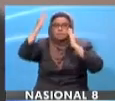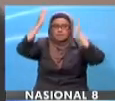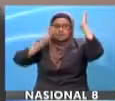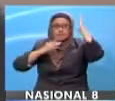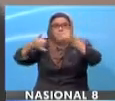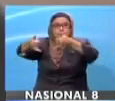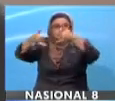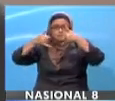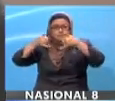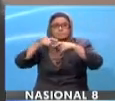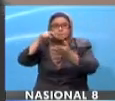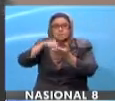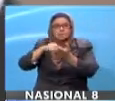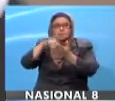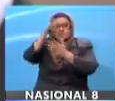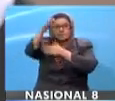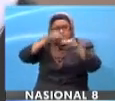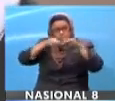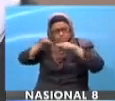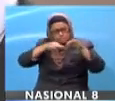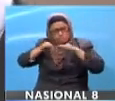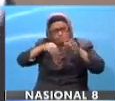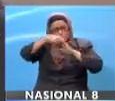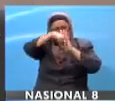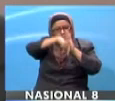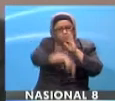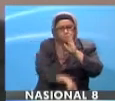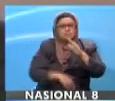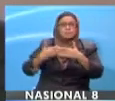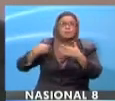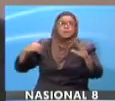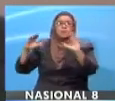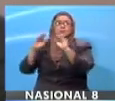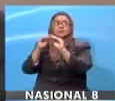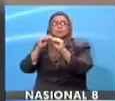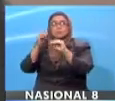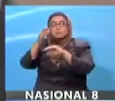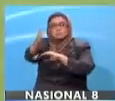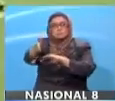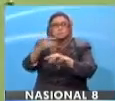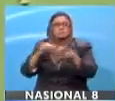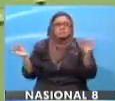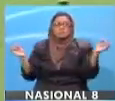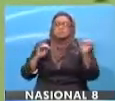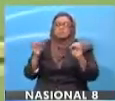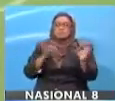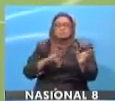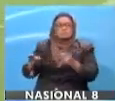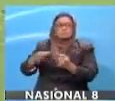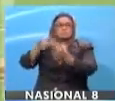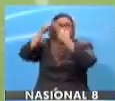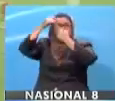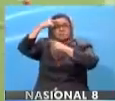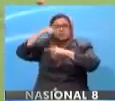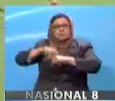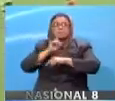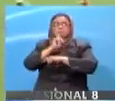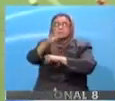detail before the next meeting, insyaAllah. Tiada perancangan khusus untuk merealisasikan misi